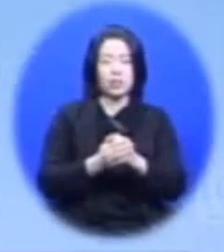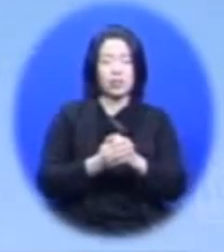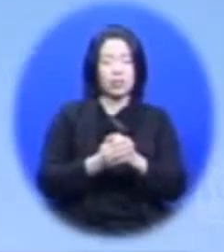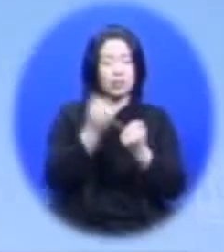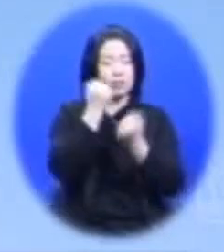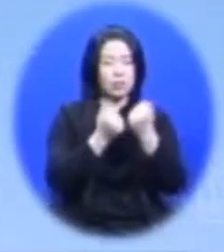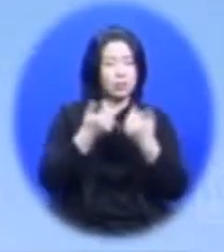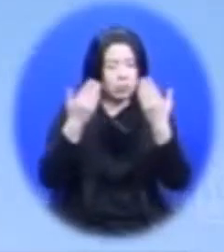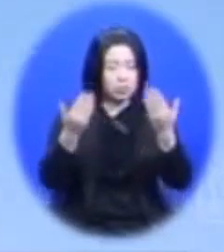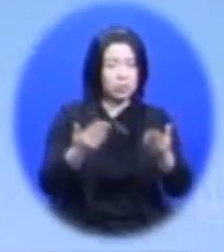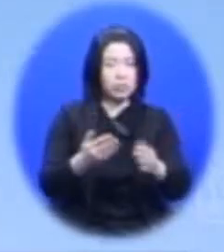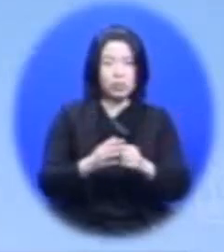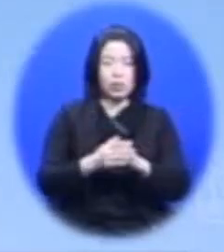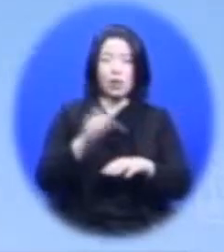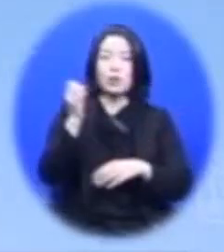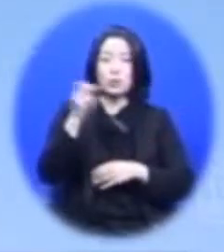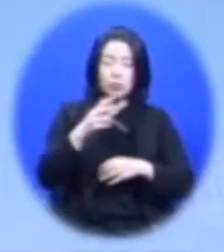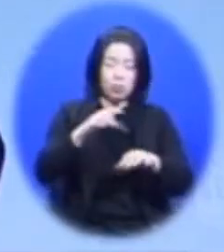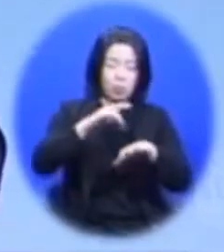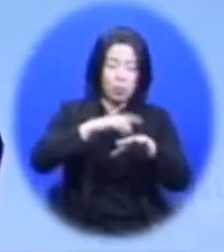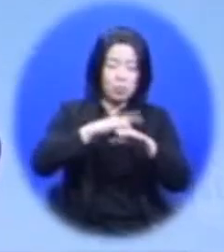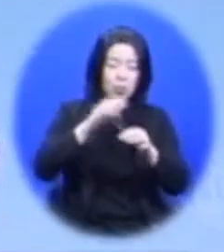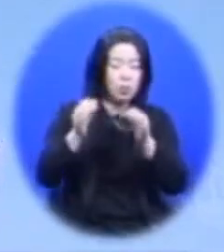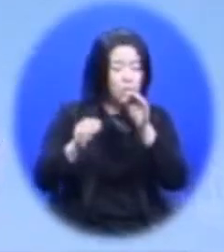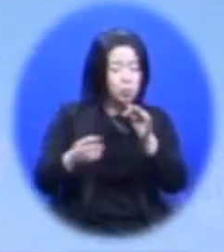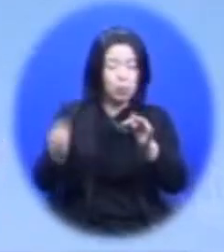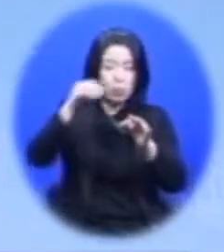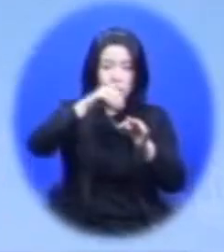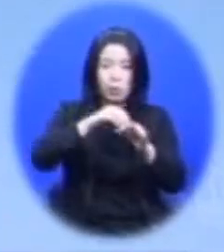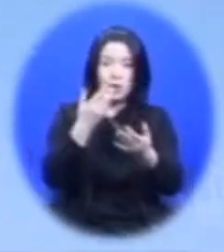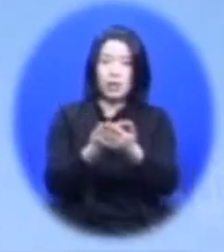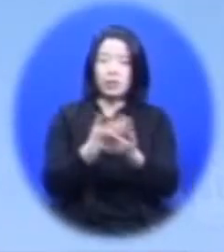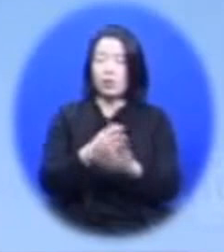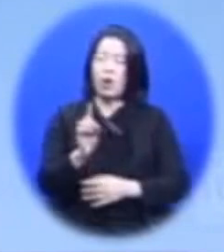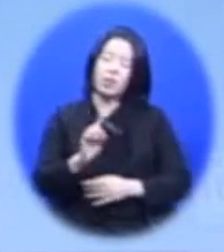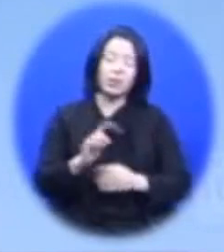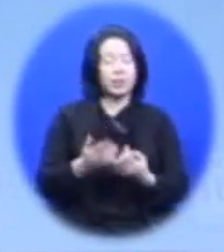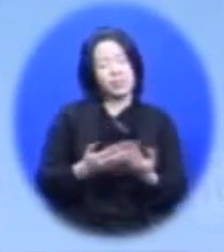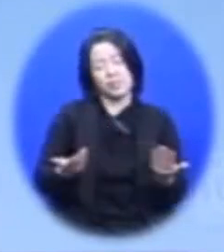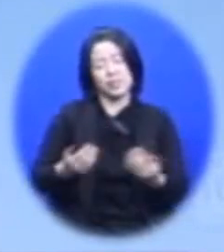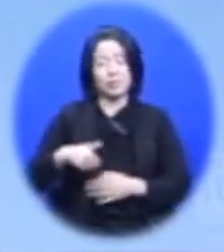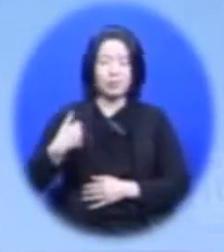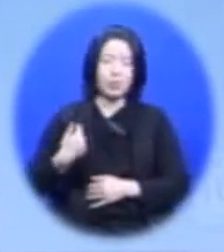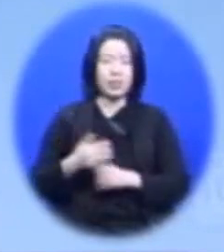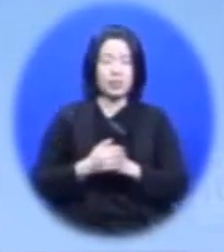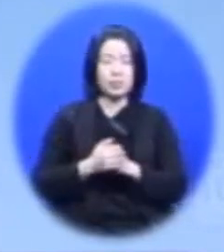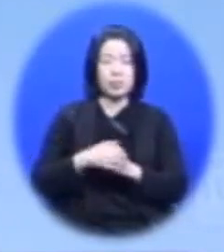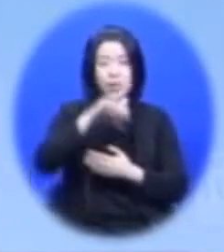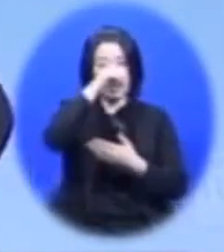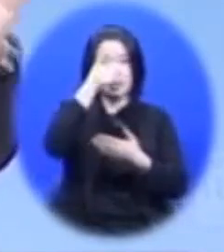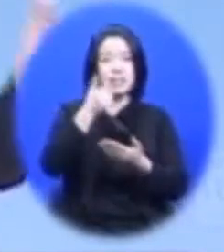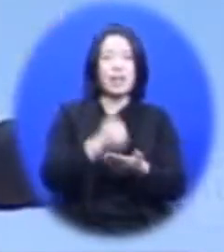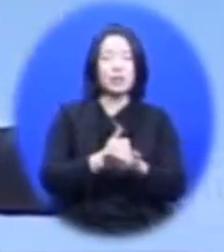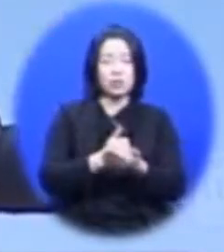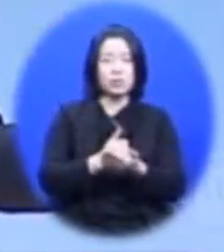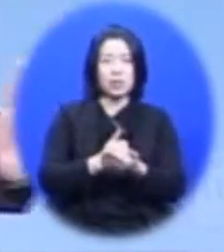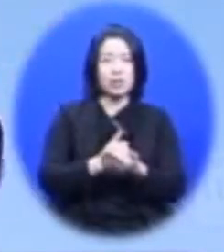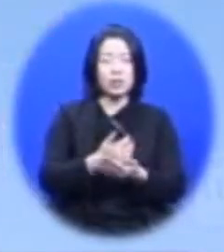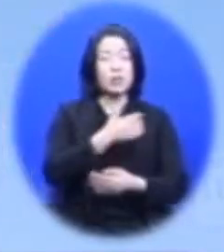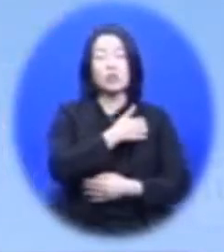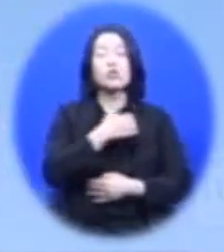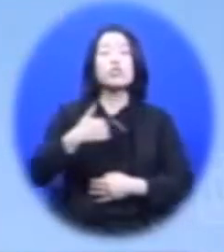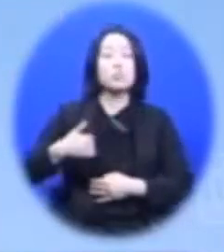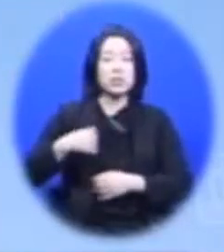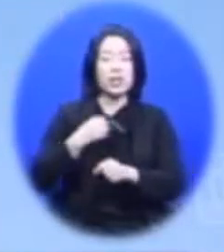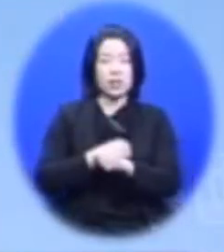드리고 또 골수 이식 수술을 해달랬는데 아유 참 어떻게 해야 될지 몰라. 장로님께서 아유 충분하네요